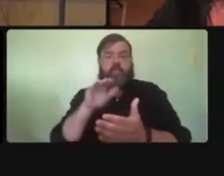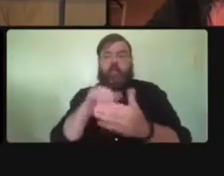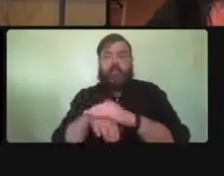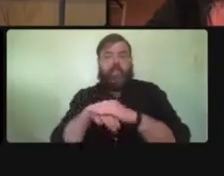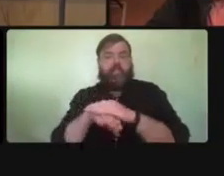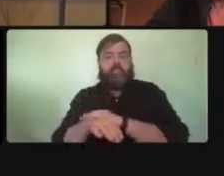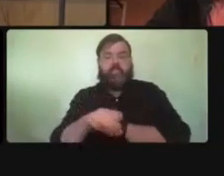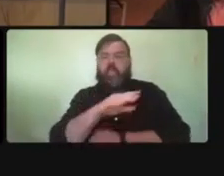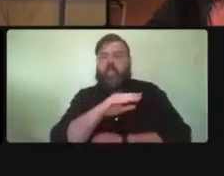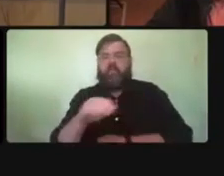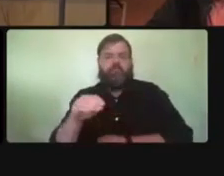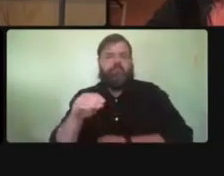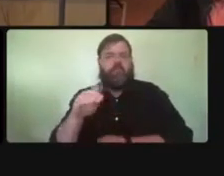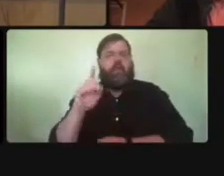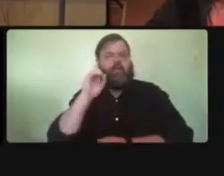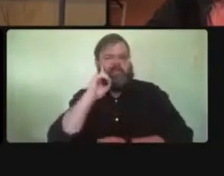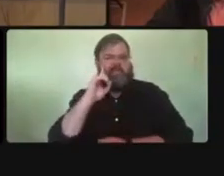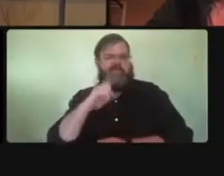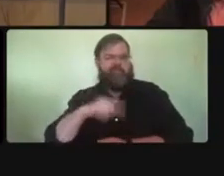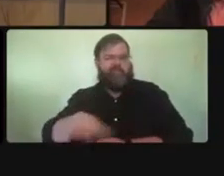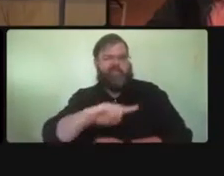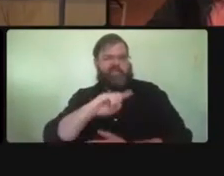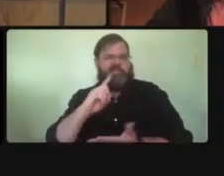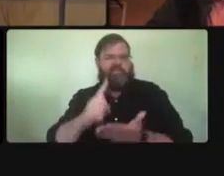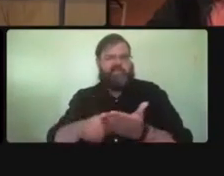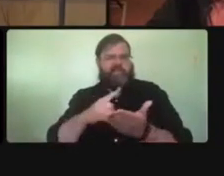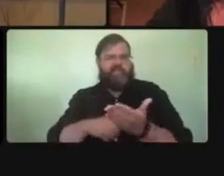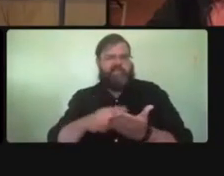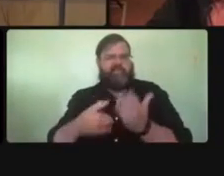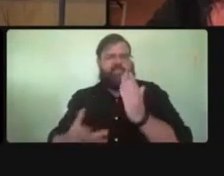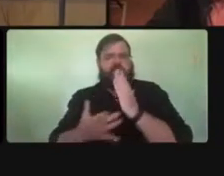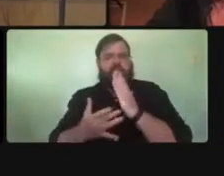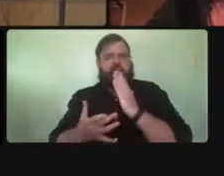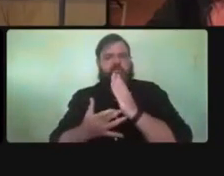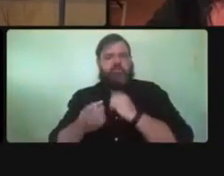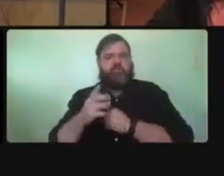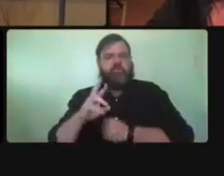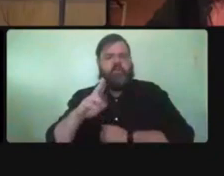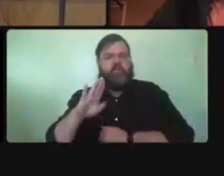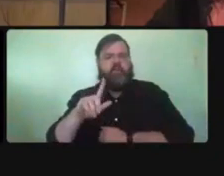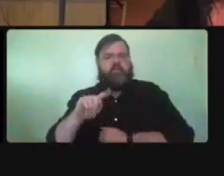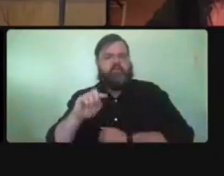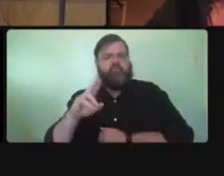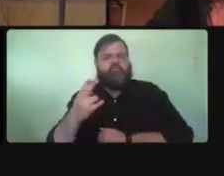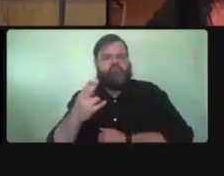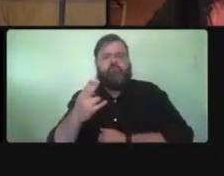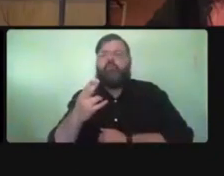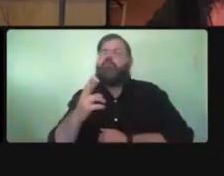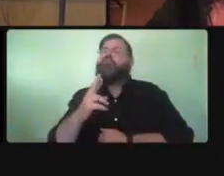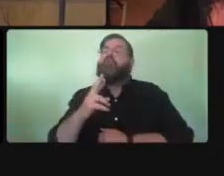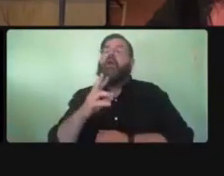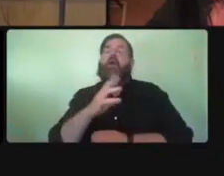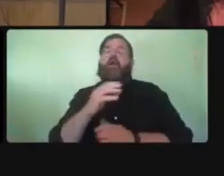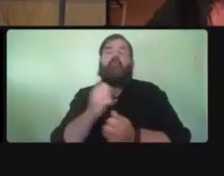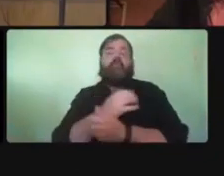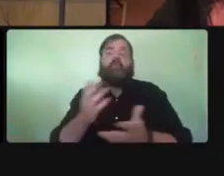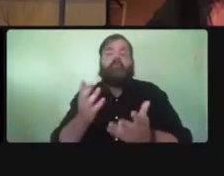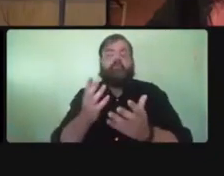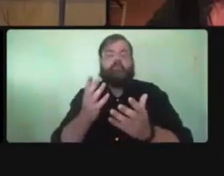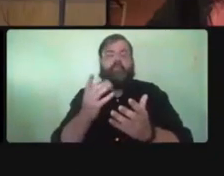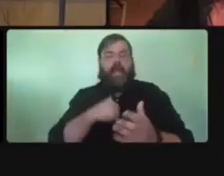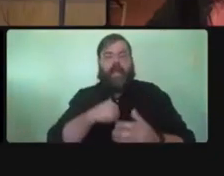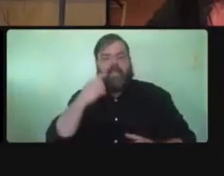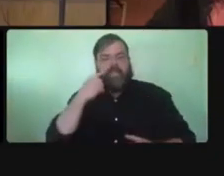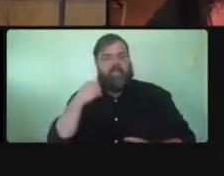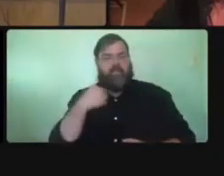katika mashule yetu ili tuweze kuendeleza masuala ya elimu. Asante sana kwa